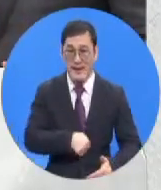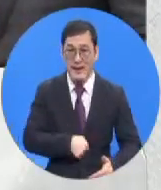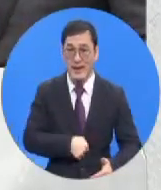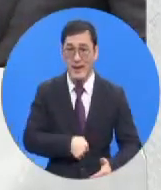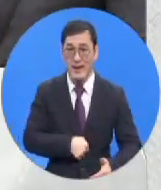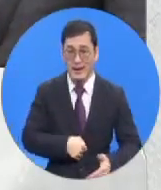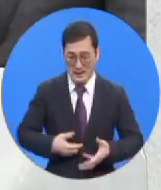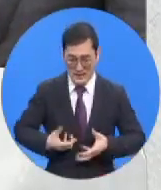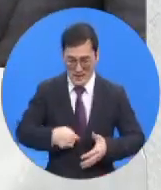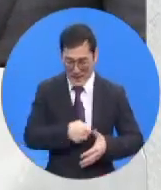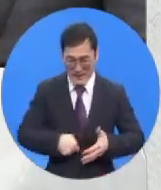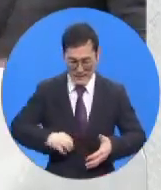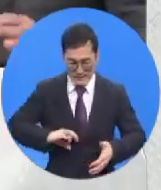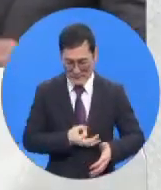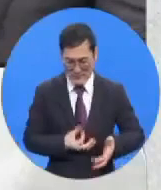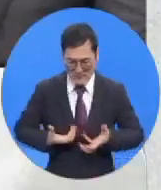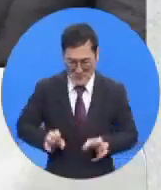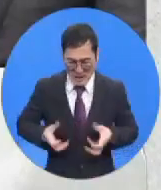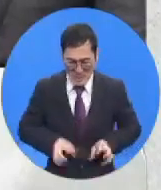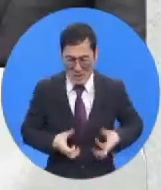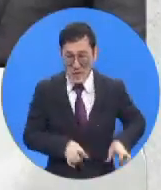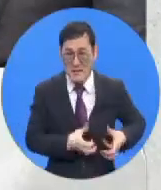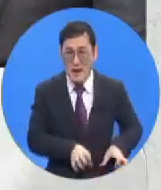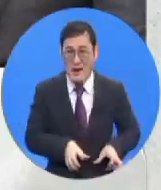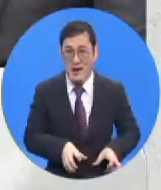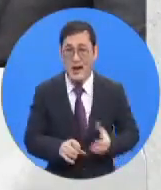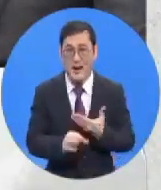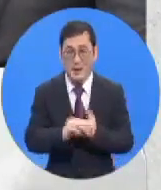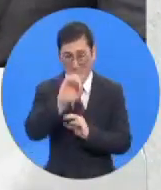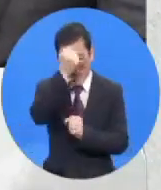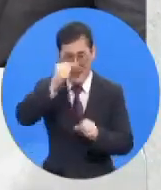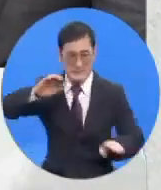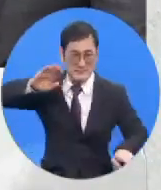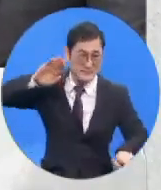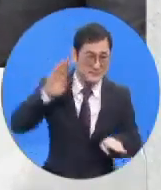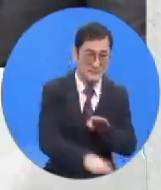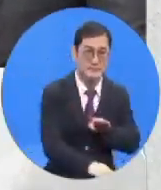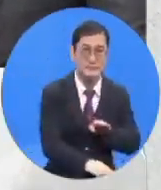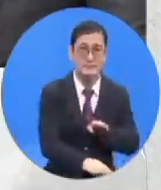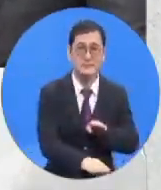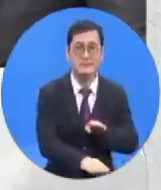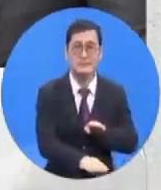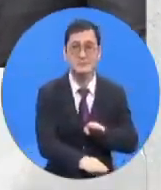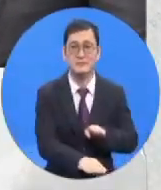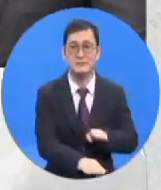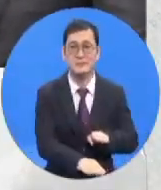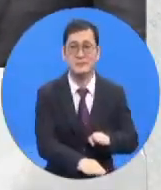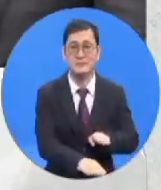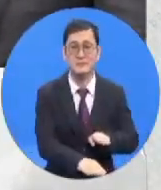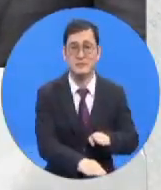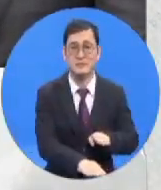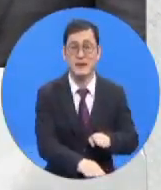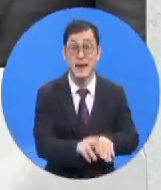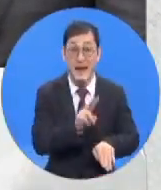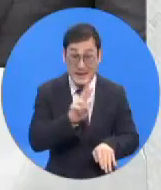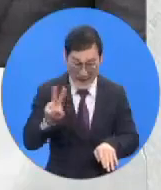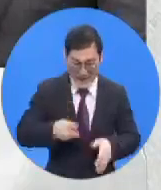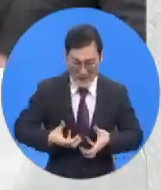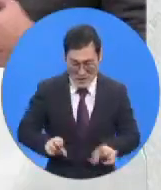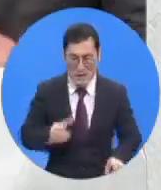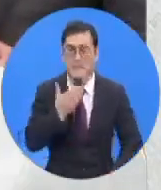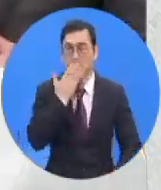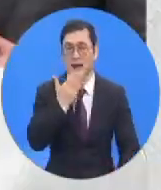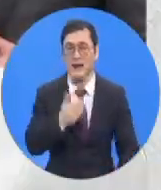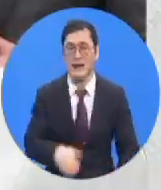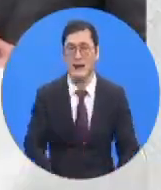가하려면 오늘 신문에 뭐 그런 식으로 발로 뭐 어떻게 했다 또 나왔던데 발로 어떻게 했다고 봤다는 게 아니라 그 정도로 했어야지 그